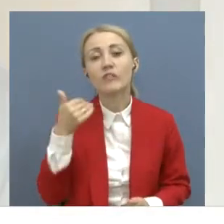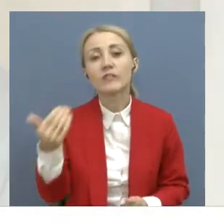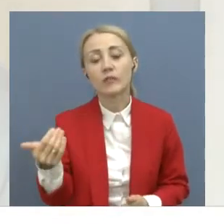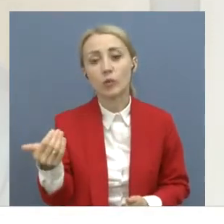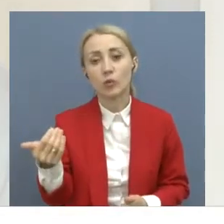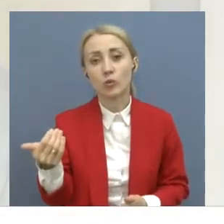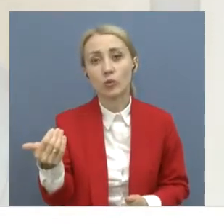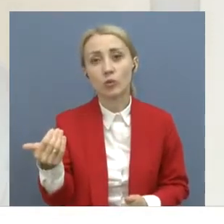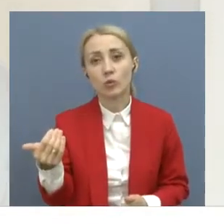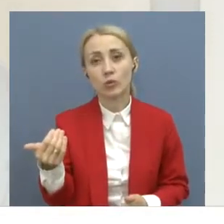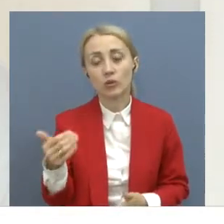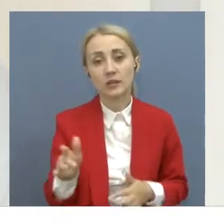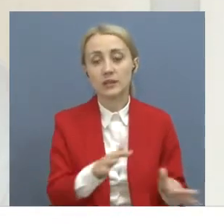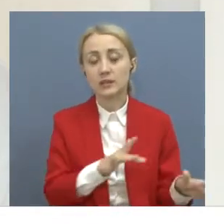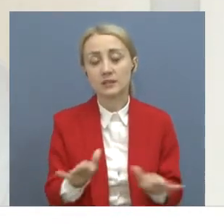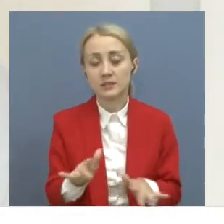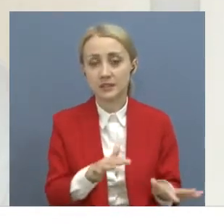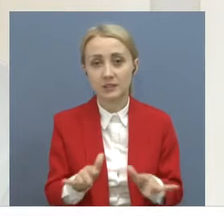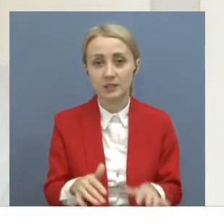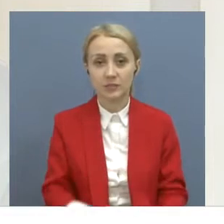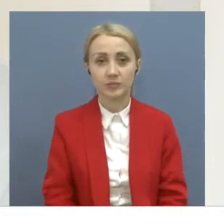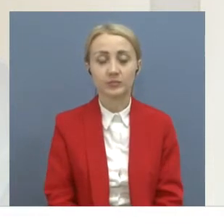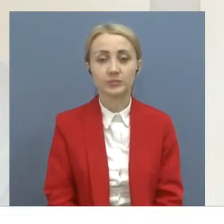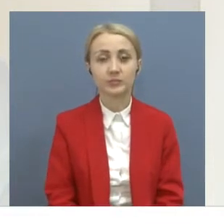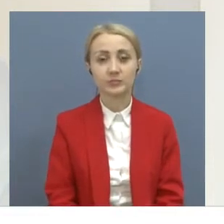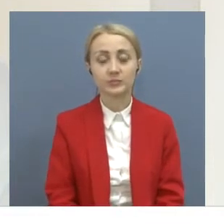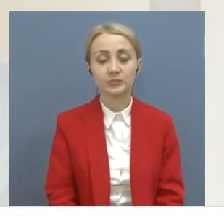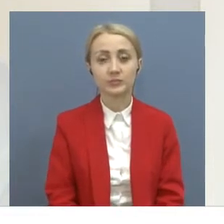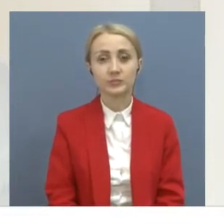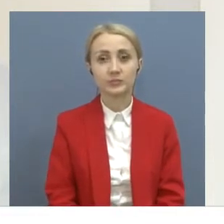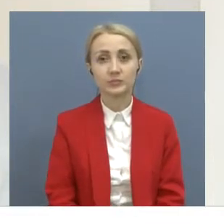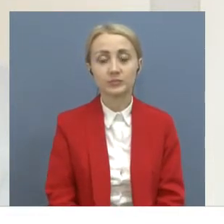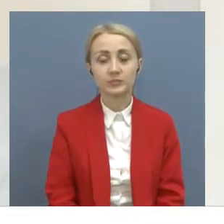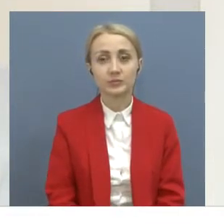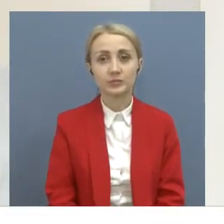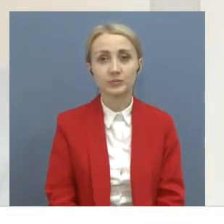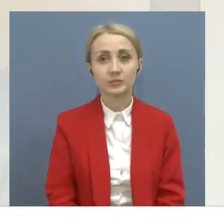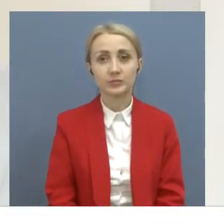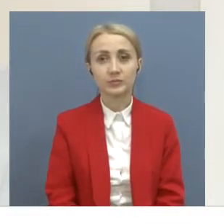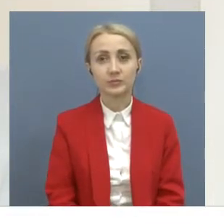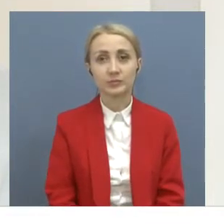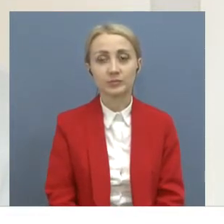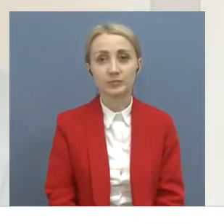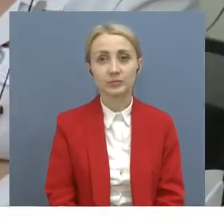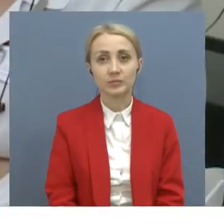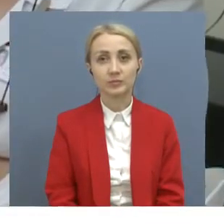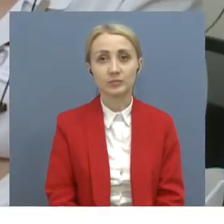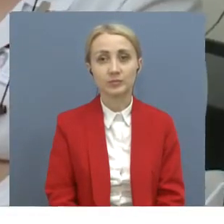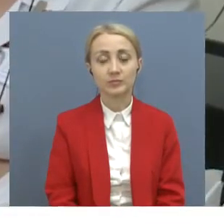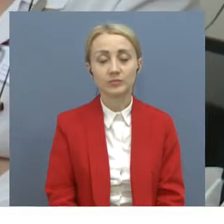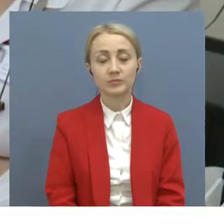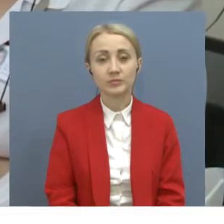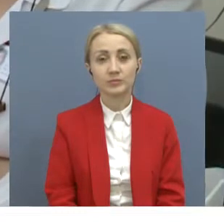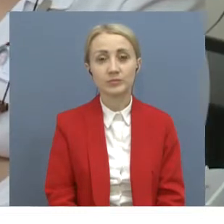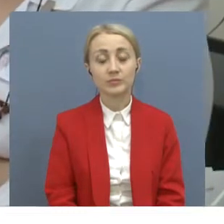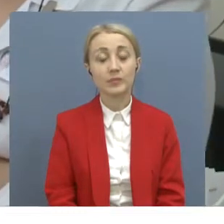де қарт кісілерді емдеп жазып шығарып, өмірге құштарлықтарын арттыра берсін.